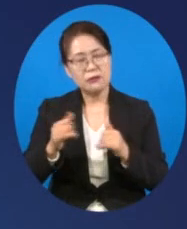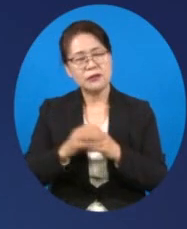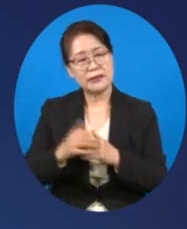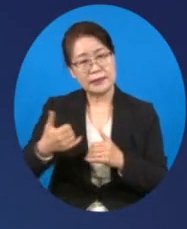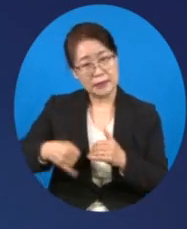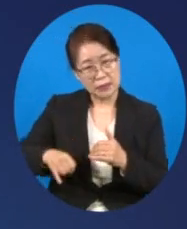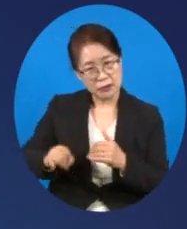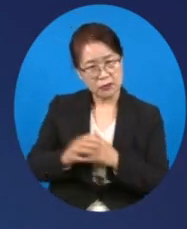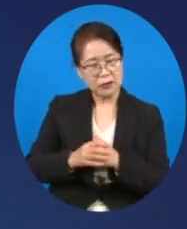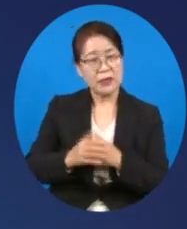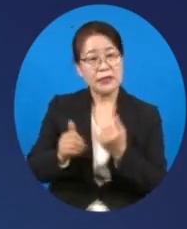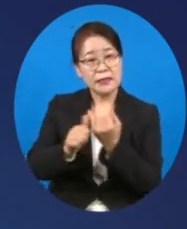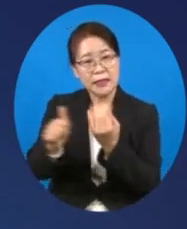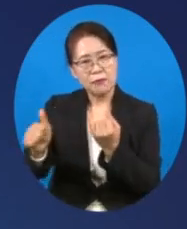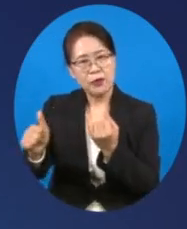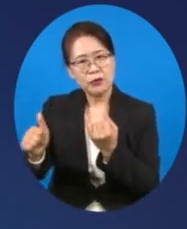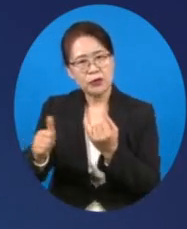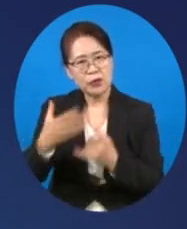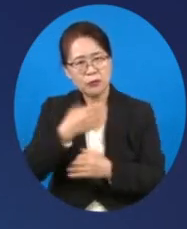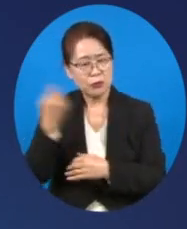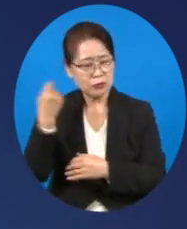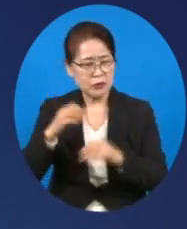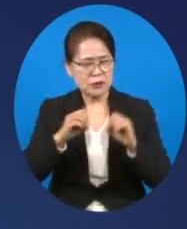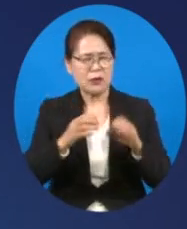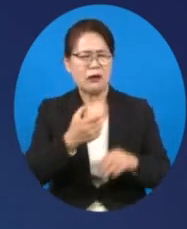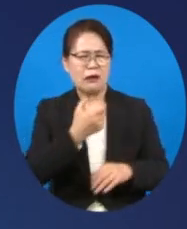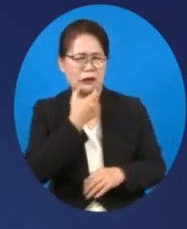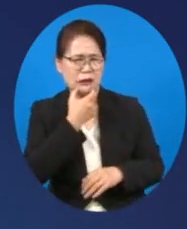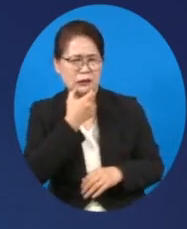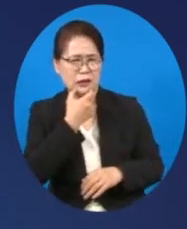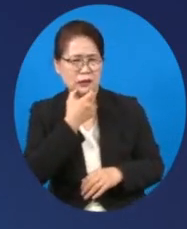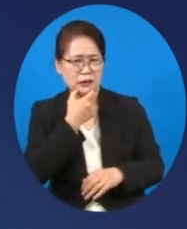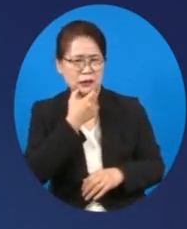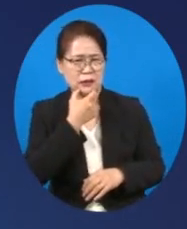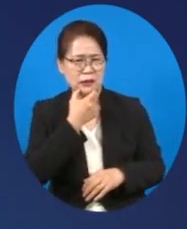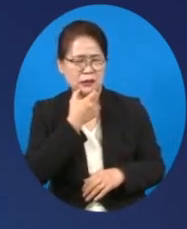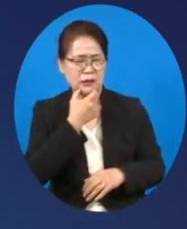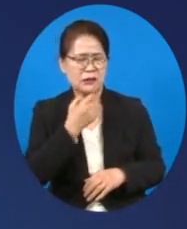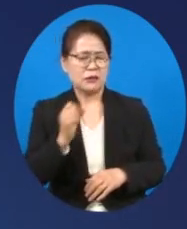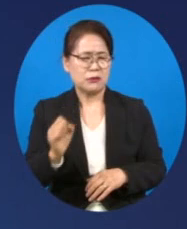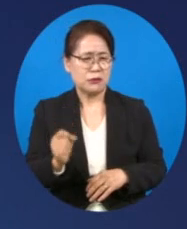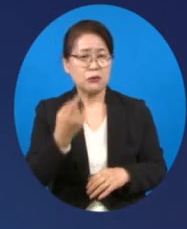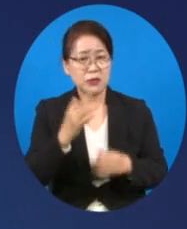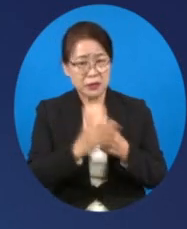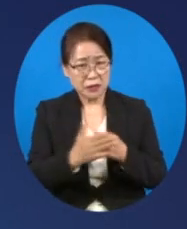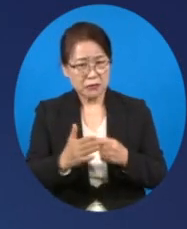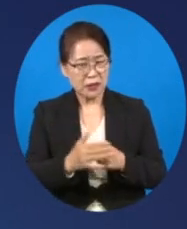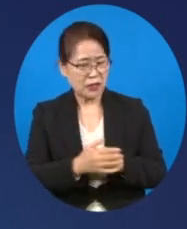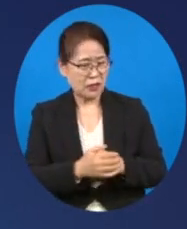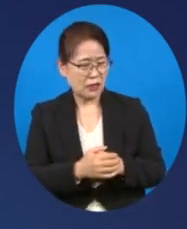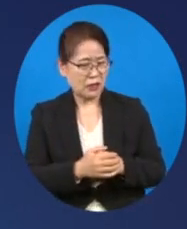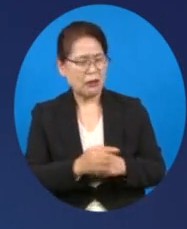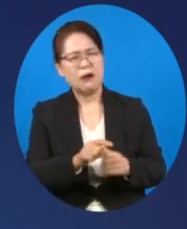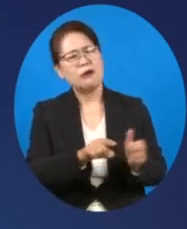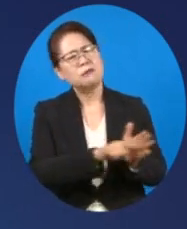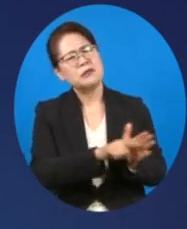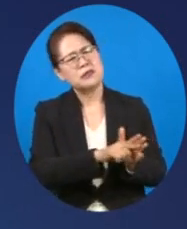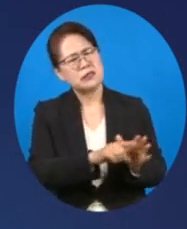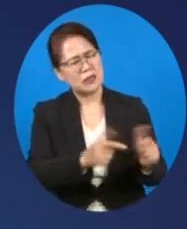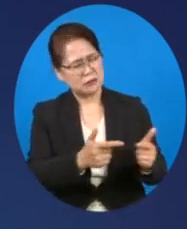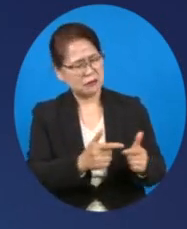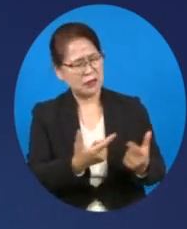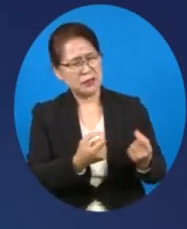내 남편이 복음을 전한다는 걸 싫어한다는 이유만으로 내가 복음을 전한다고 해서 받아들일 사람 같지 않다는